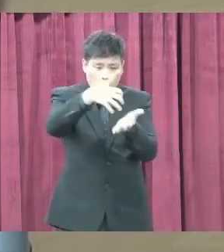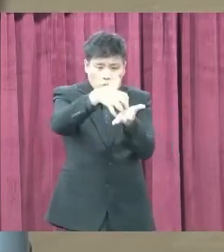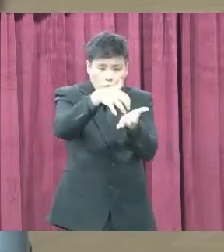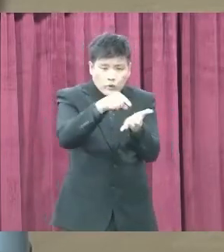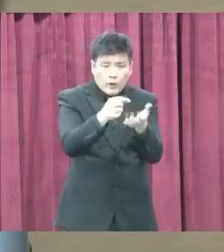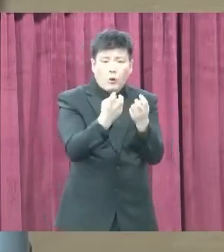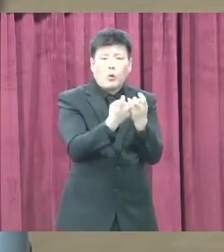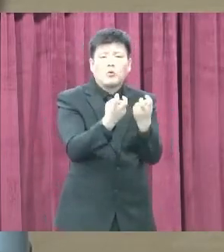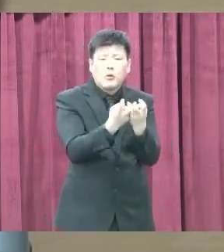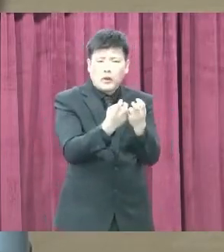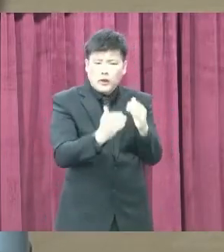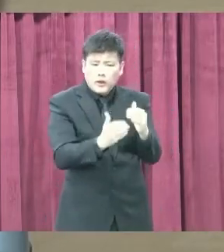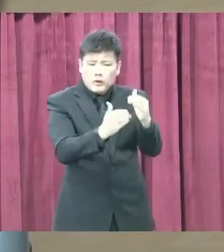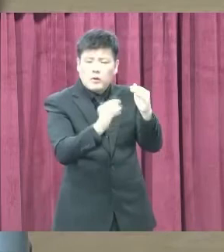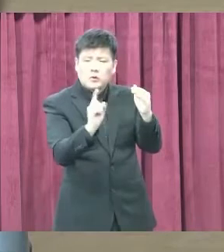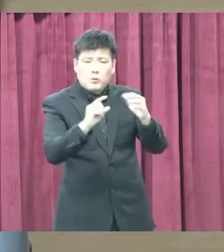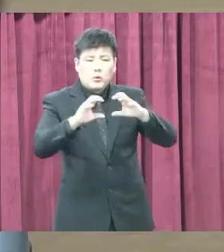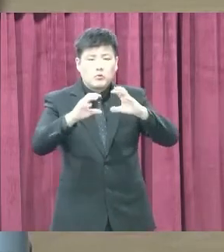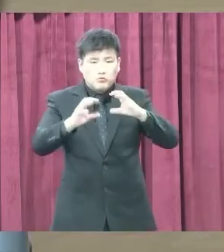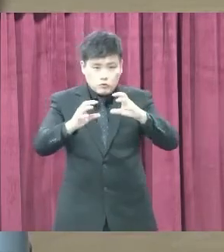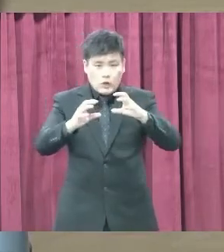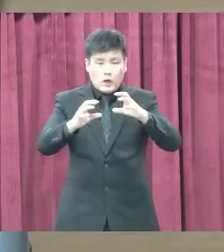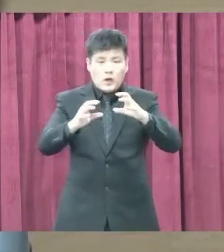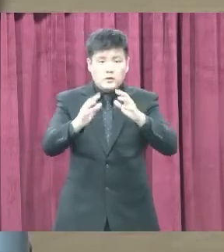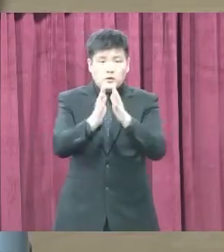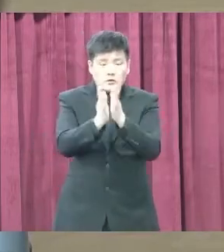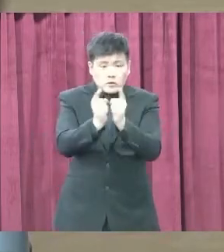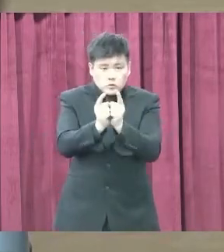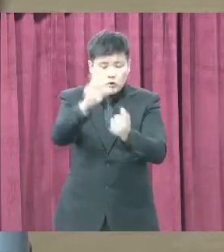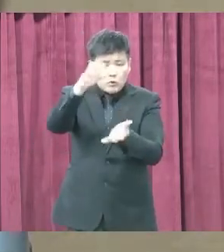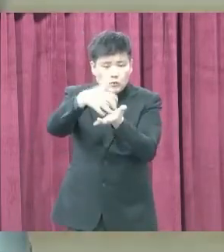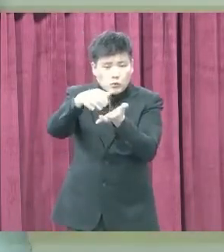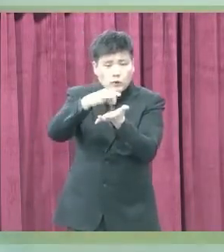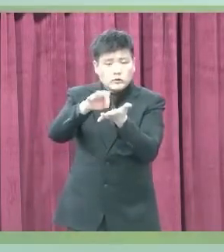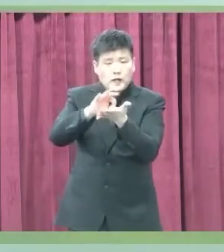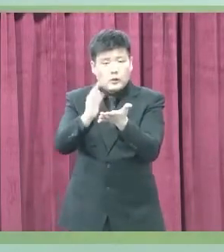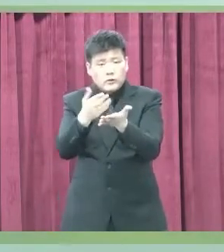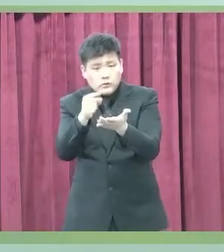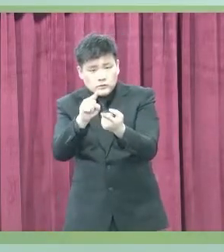되어 왔고 어떻게 만들어졌고 어떻게 국가 승인 통계화 되어 왔는지를 말씀을 드리겠습니다.